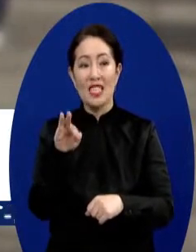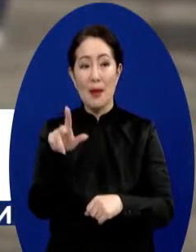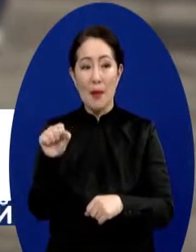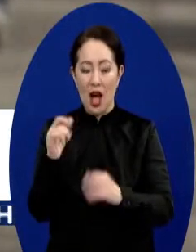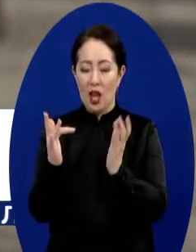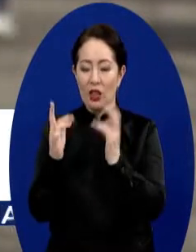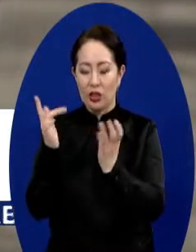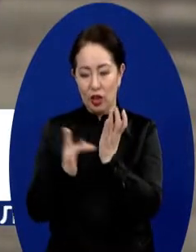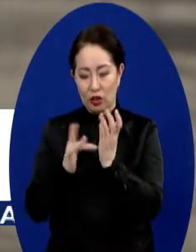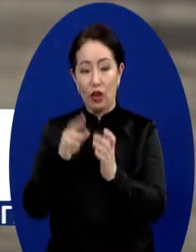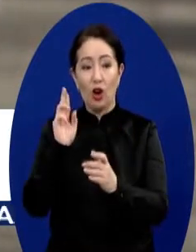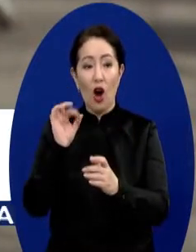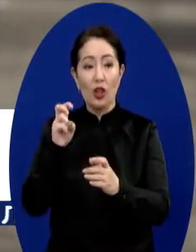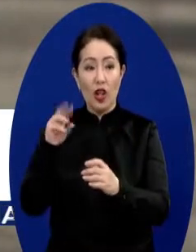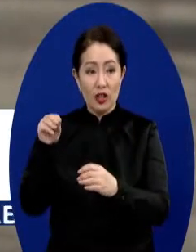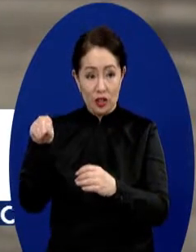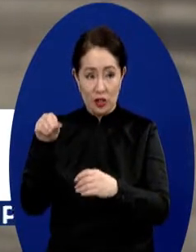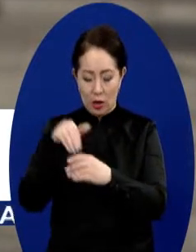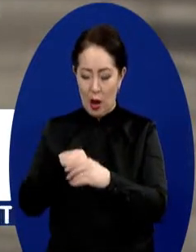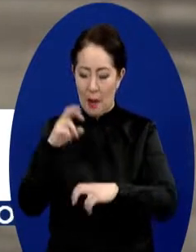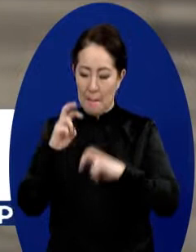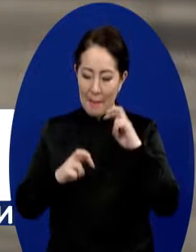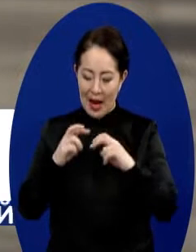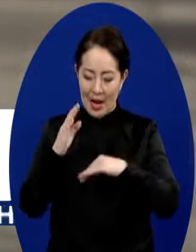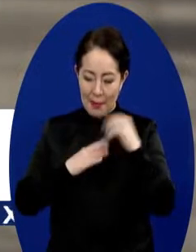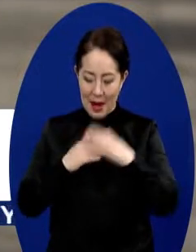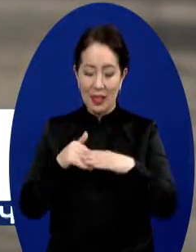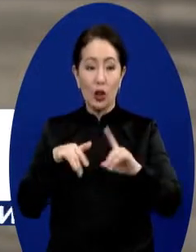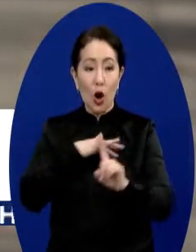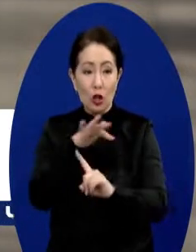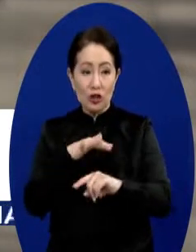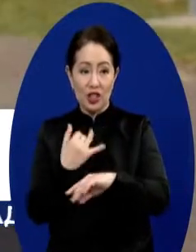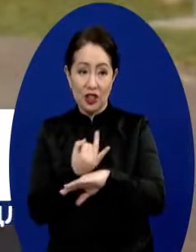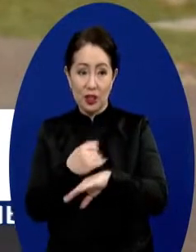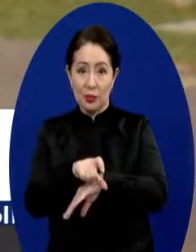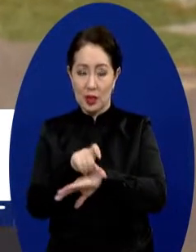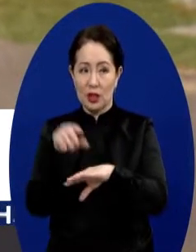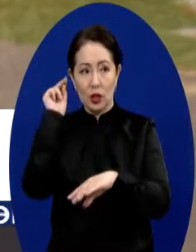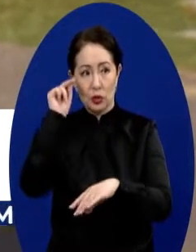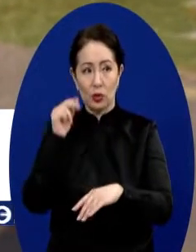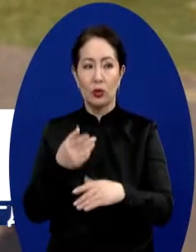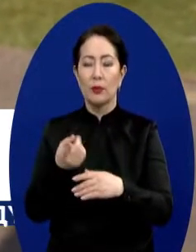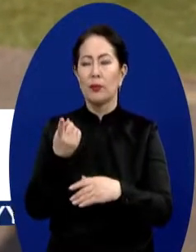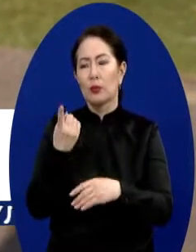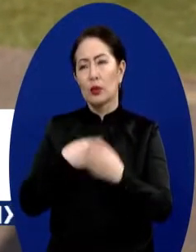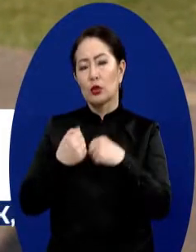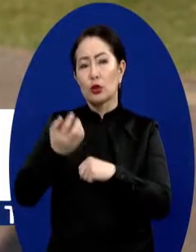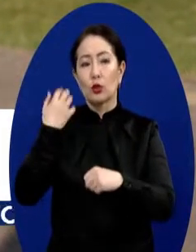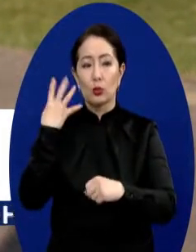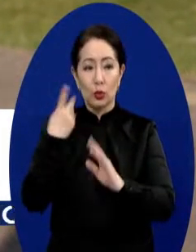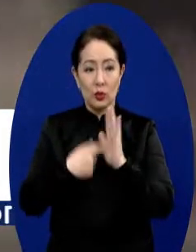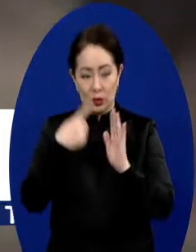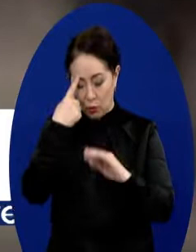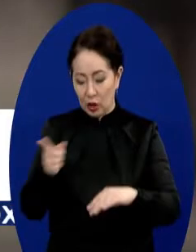технологийн коллежид барилах хүрээлэн орчны инженер мэрэгчлэр 3 жилийн хугацаанд суралцаад өнгөрсөн жилийн 4 сард Монголд буцаж